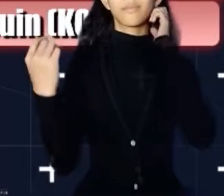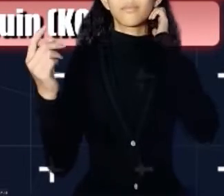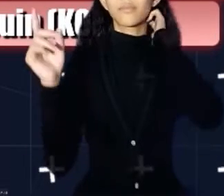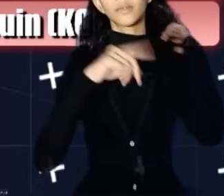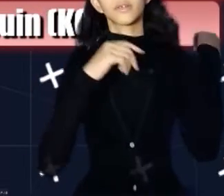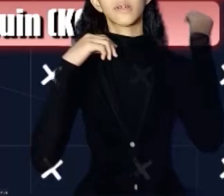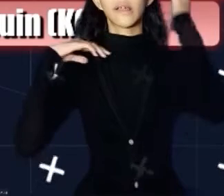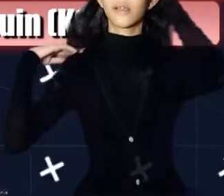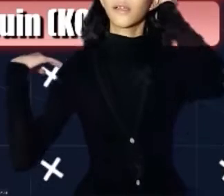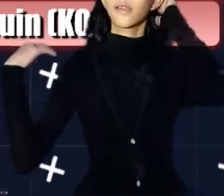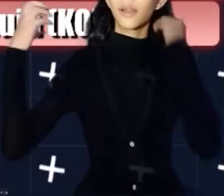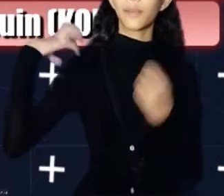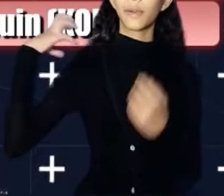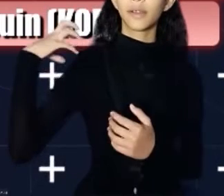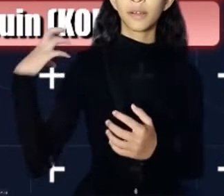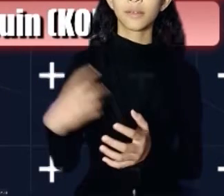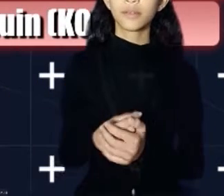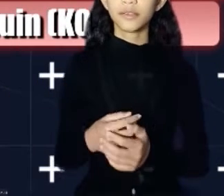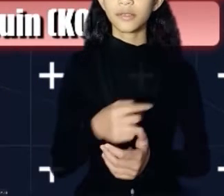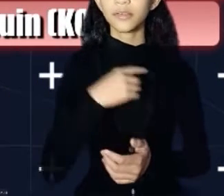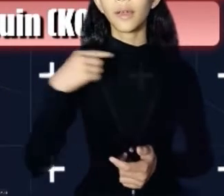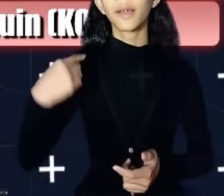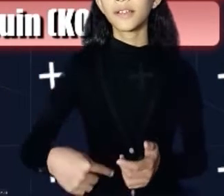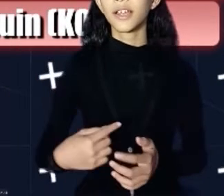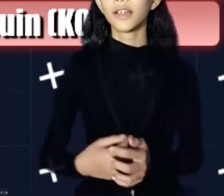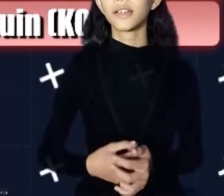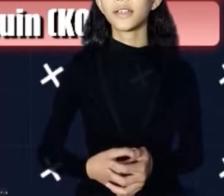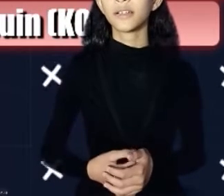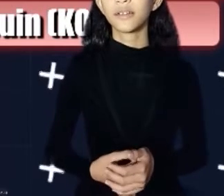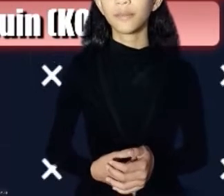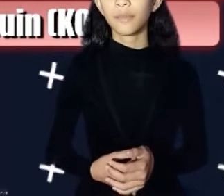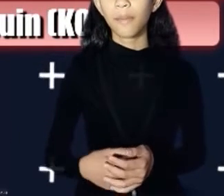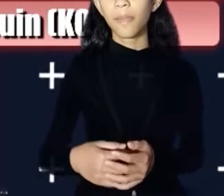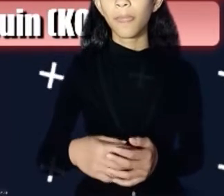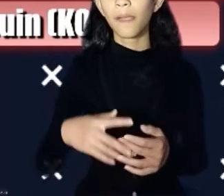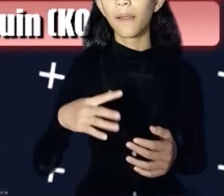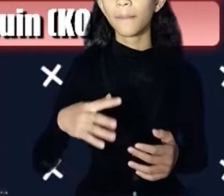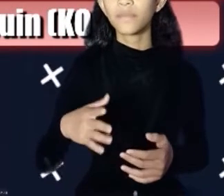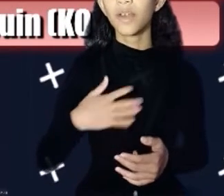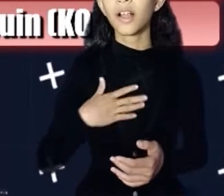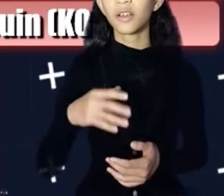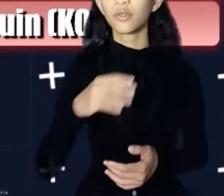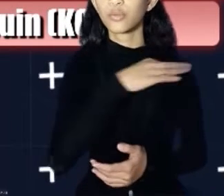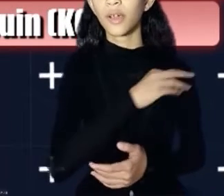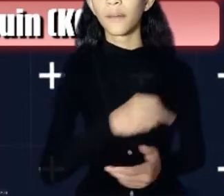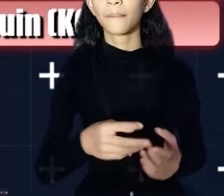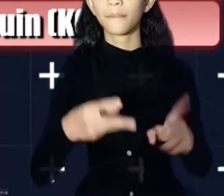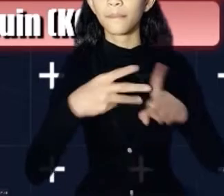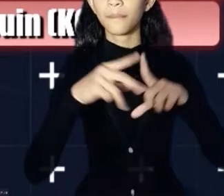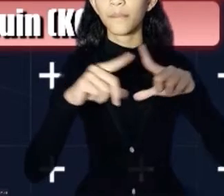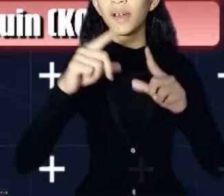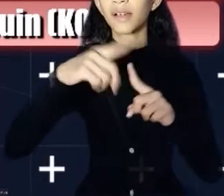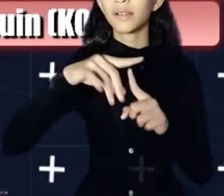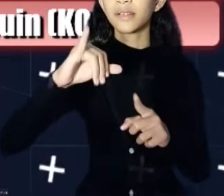dari Jepang ini saya lagi pakai batik yang sangat membanggakan Saya dari Papua ini